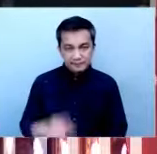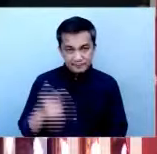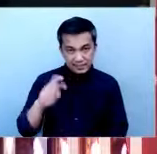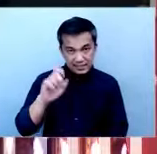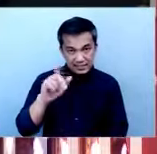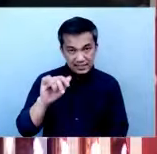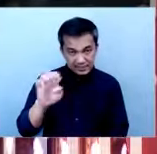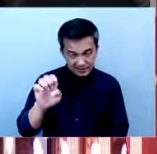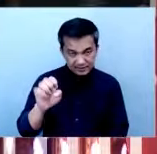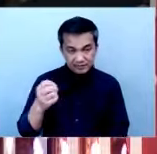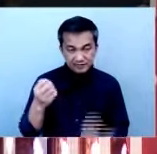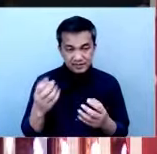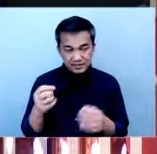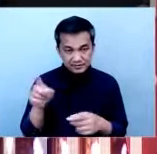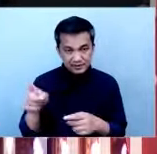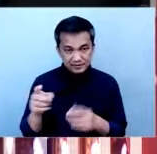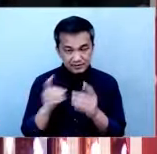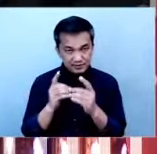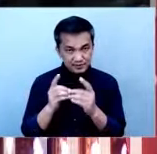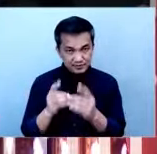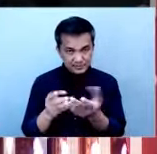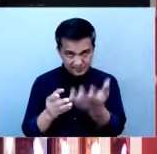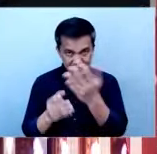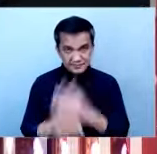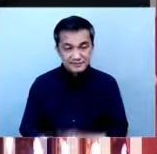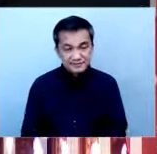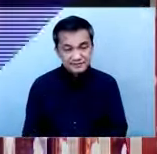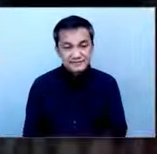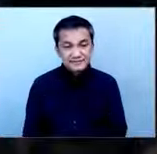Elaine, marami pa bang nagdi-date dyan?